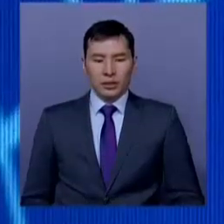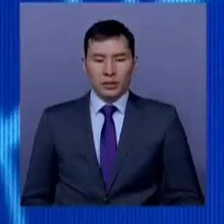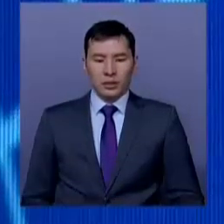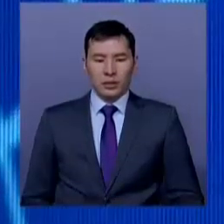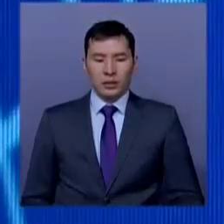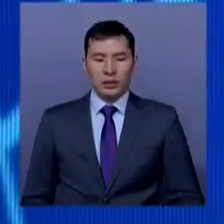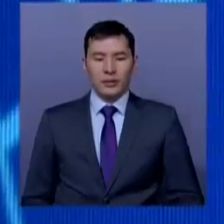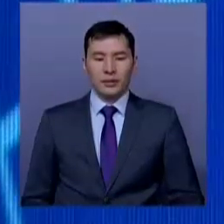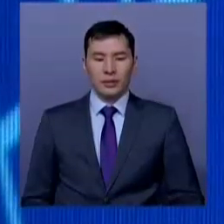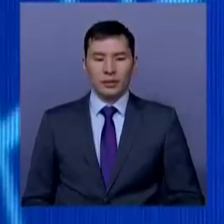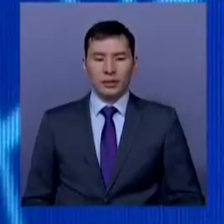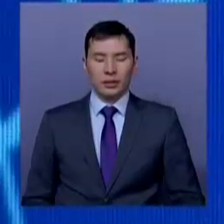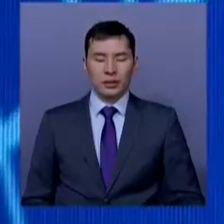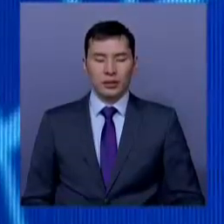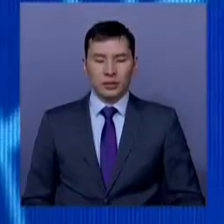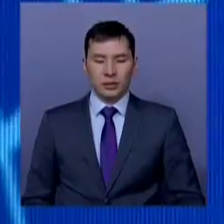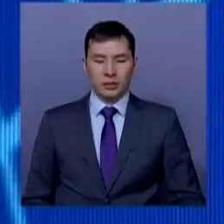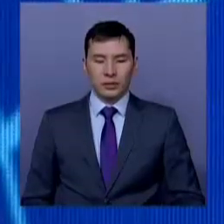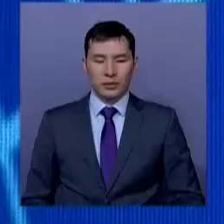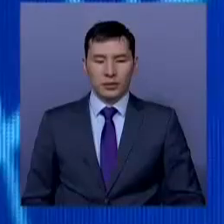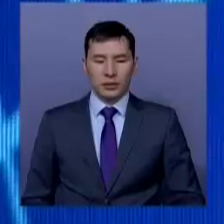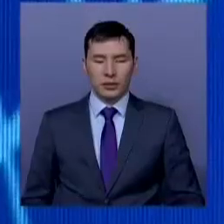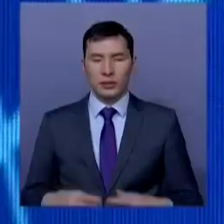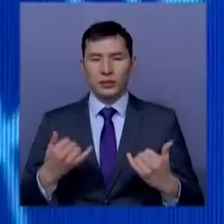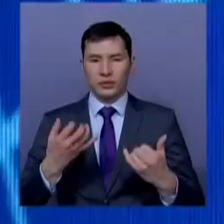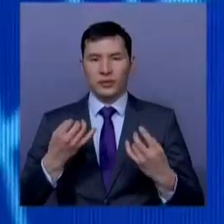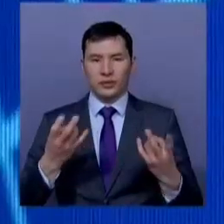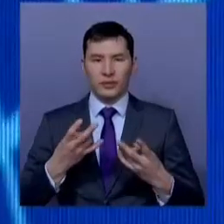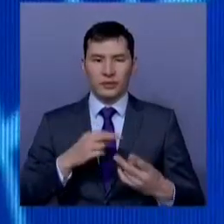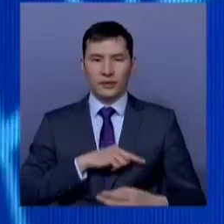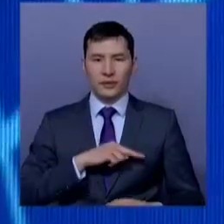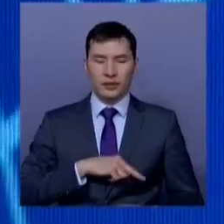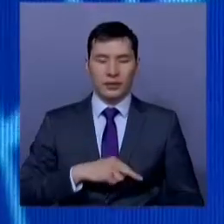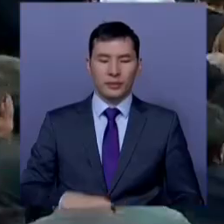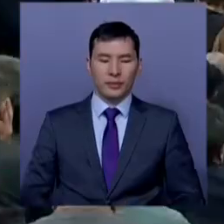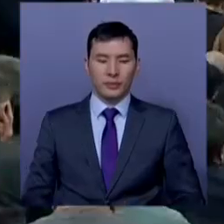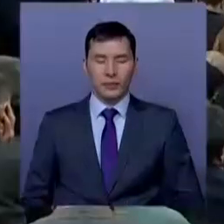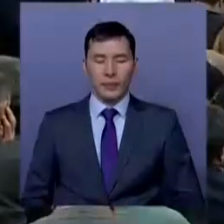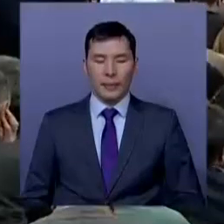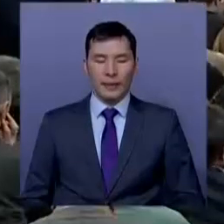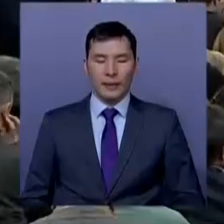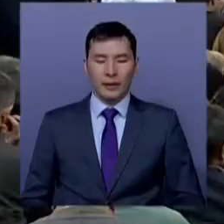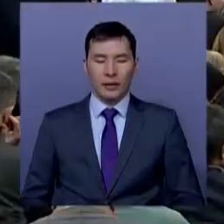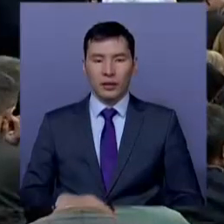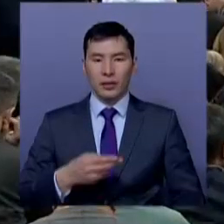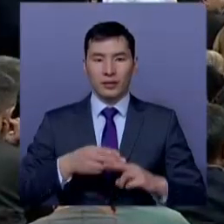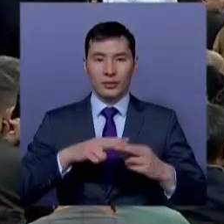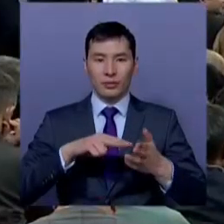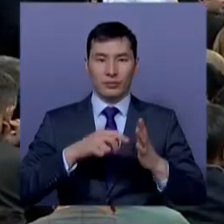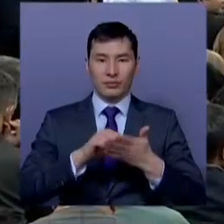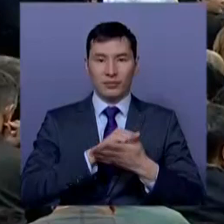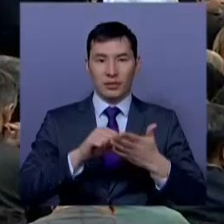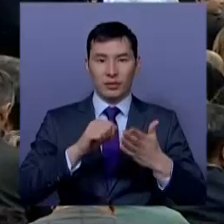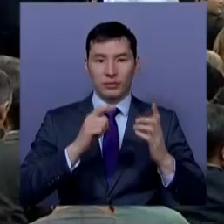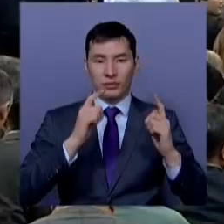үйлеріңіздің шешімдерін заңдастырып дұрыс алатын боласыздар. Біз қазір соған жұмыс істеп жатырмыз, ПДП-ны өзгертуге. Қалай осы жұмыс бітеді,